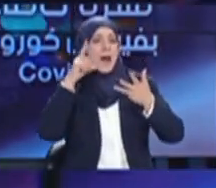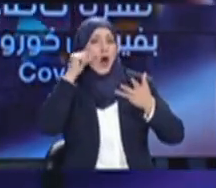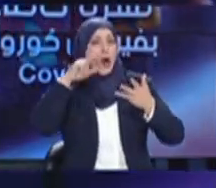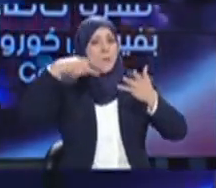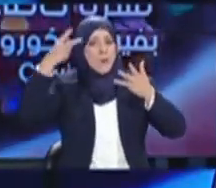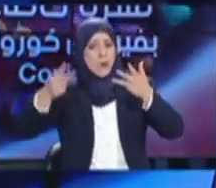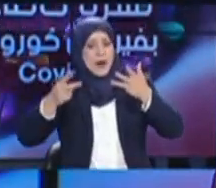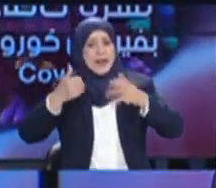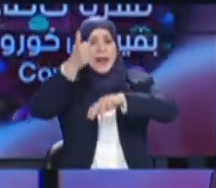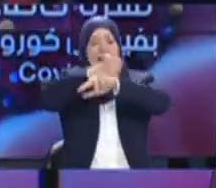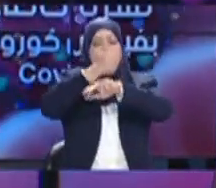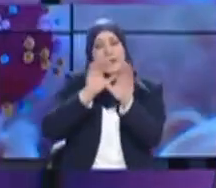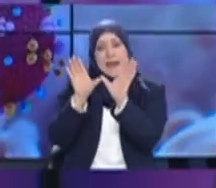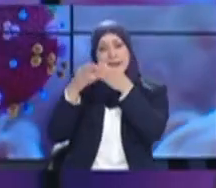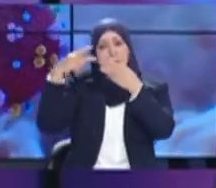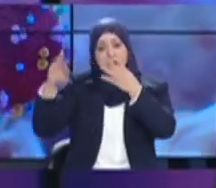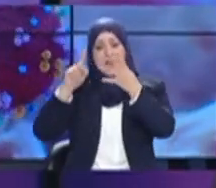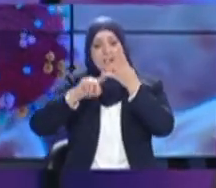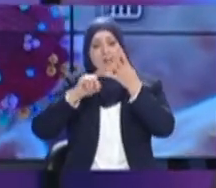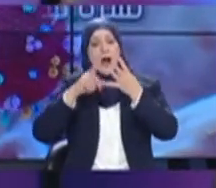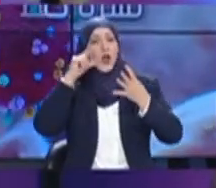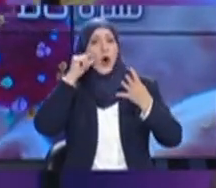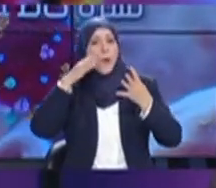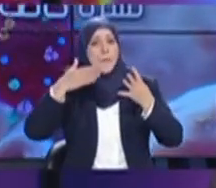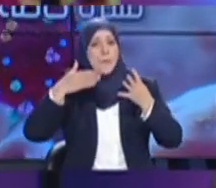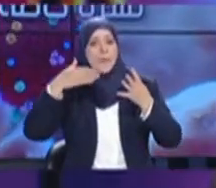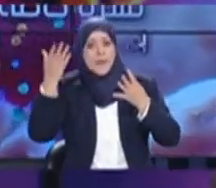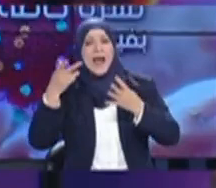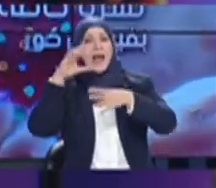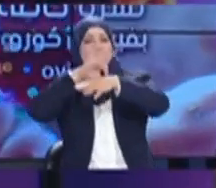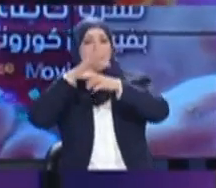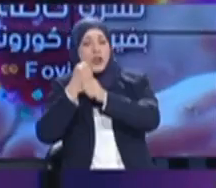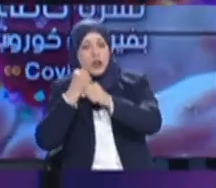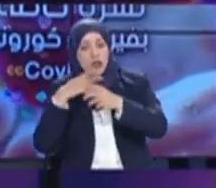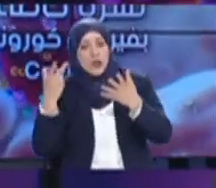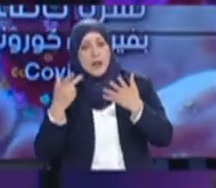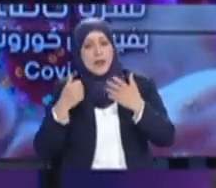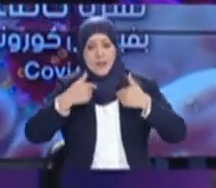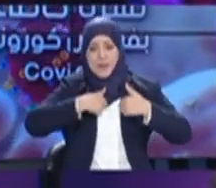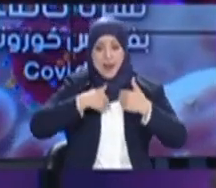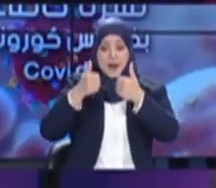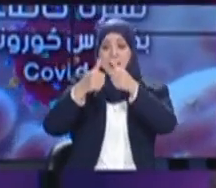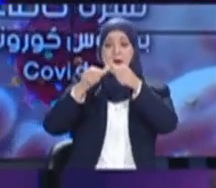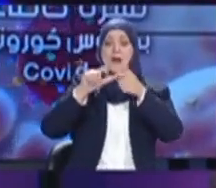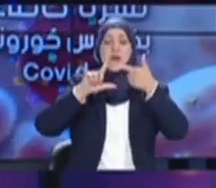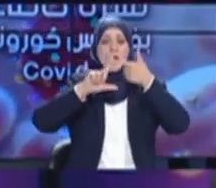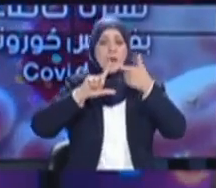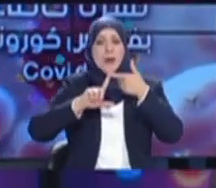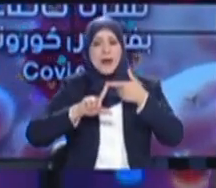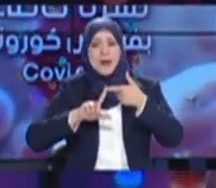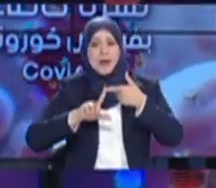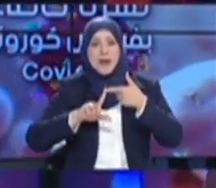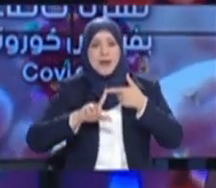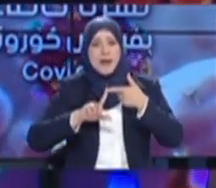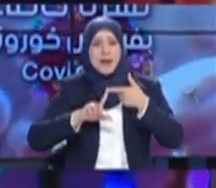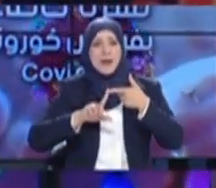عموس اللي هو انستيزي غيان، سي عبد المجيد بن جماعه طب الشغل، انا ودكتور تشيبيدي، دكتوره